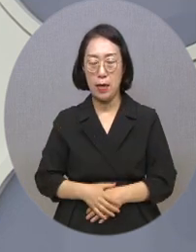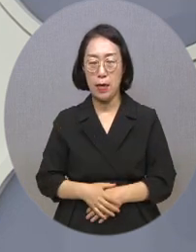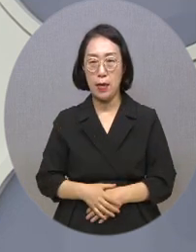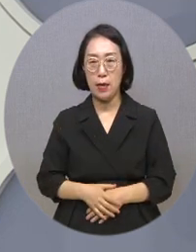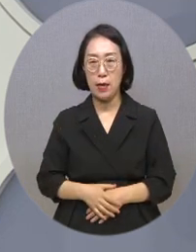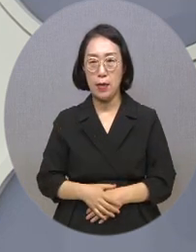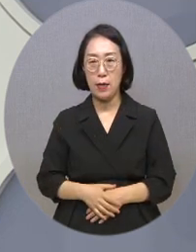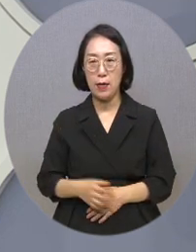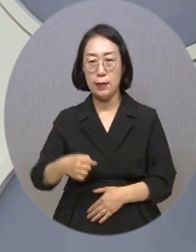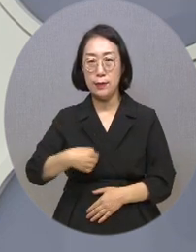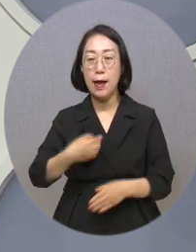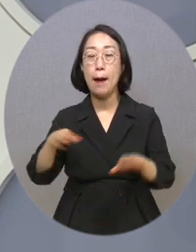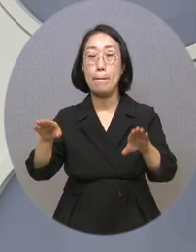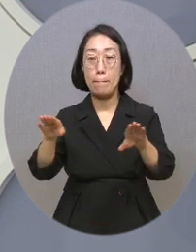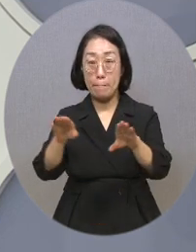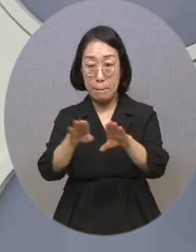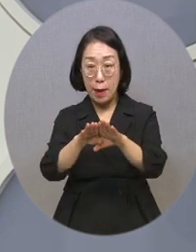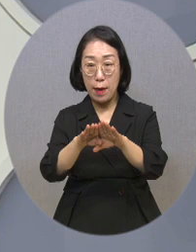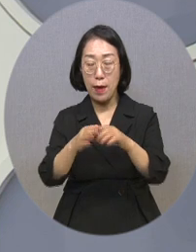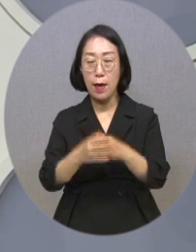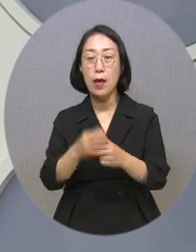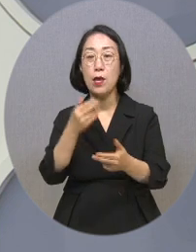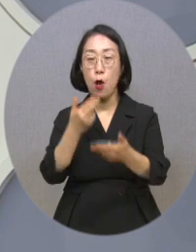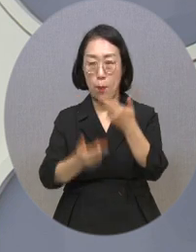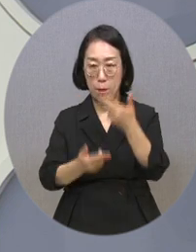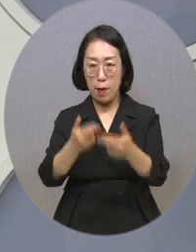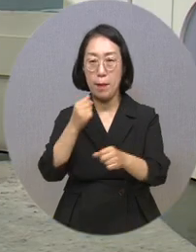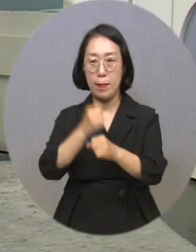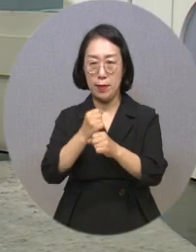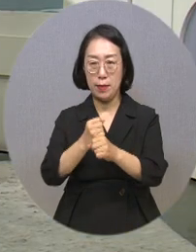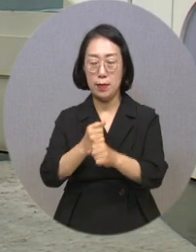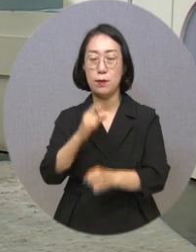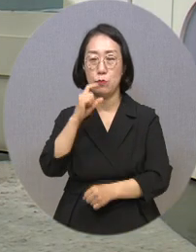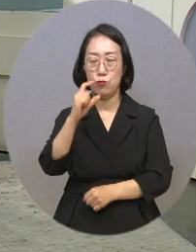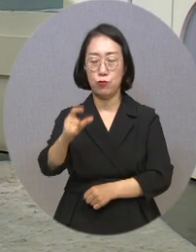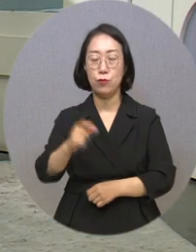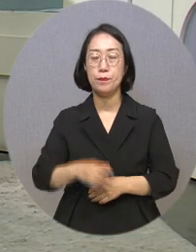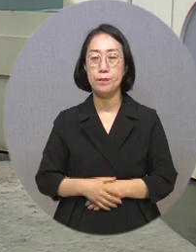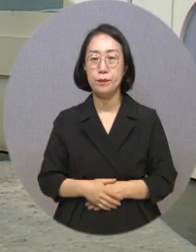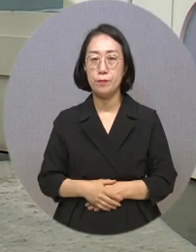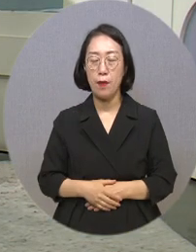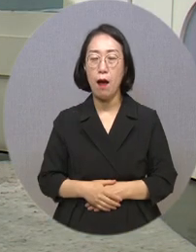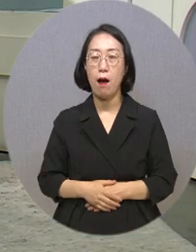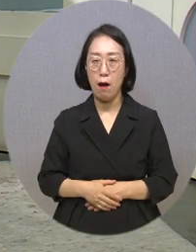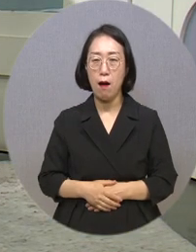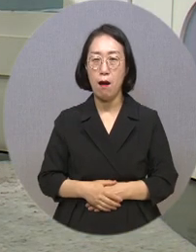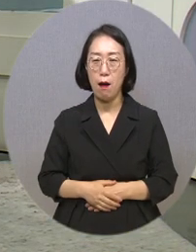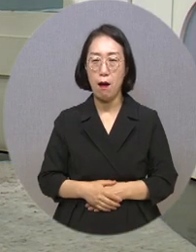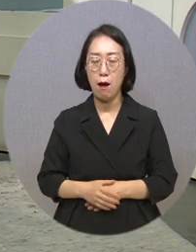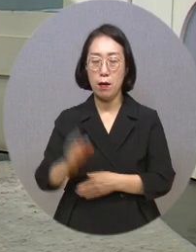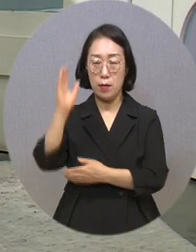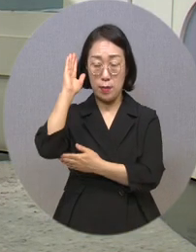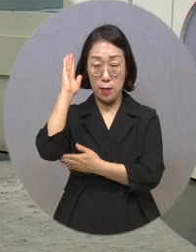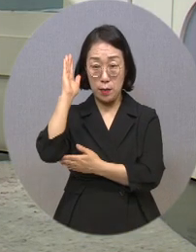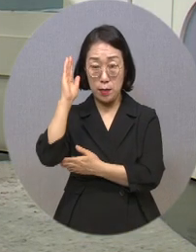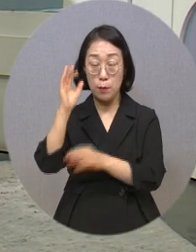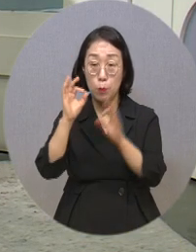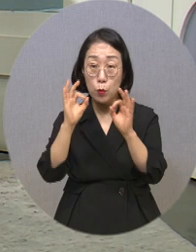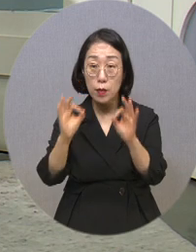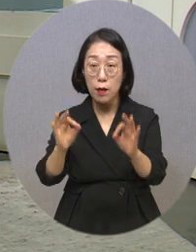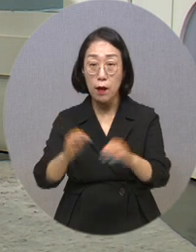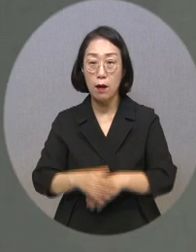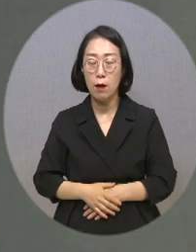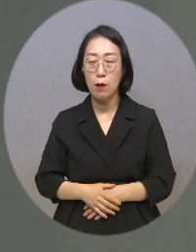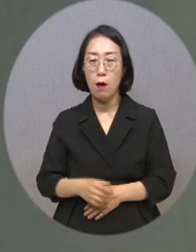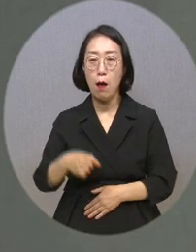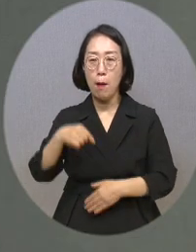않고 자폐인 협회로 만든 것이죠. 네. 그 말씀을 듣고 보니까 참